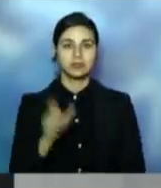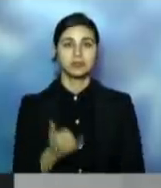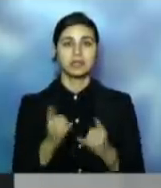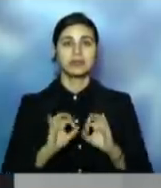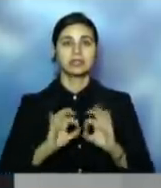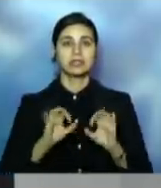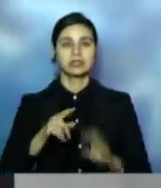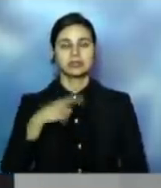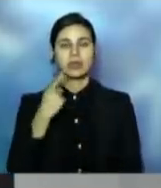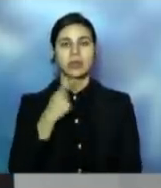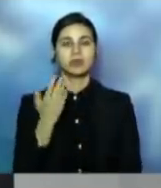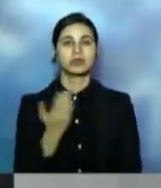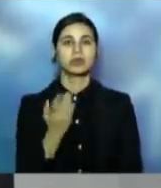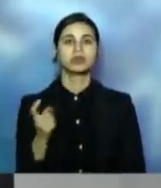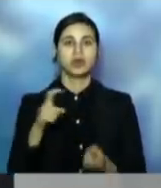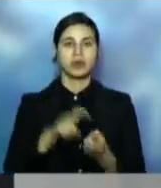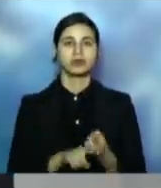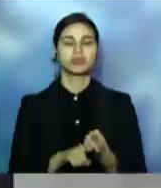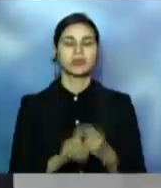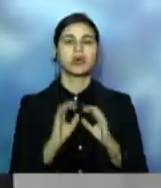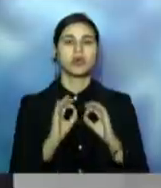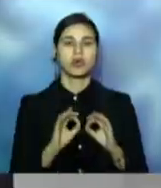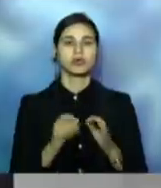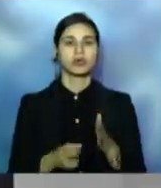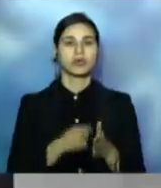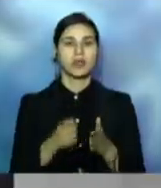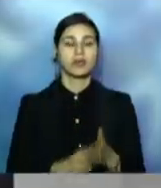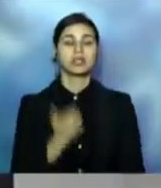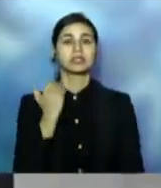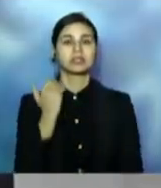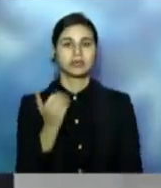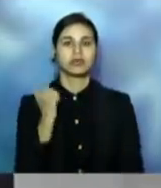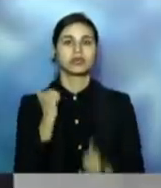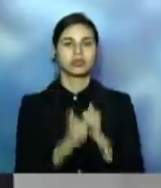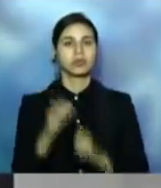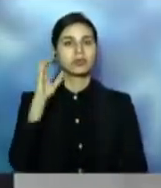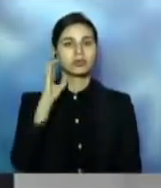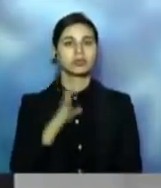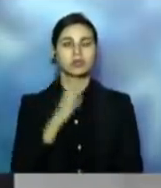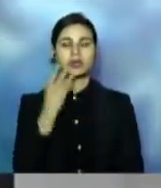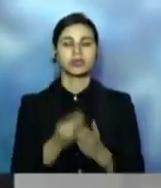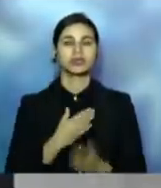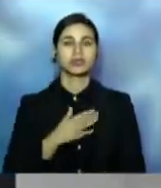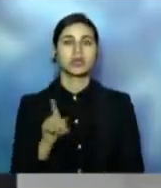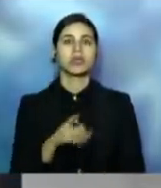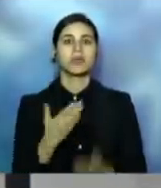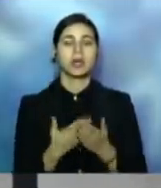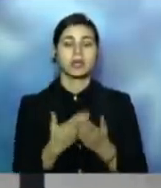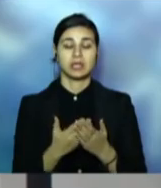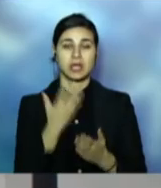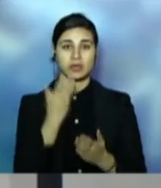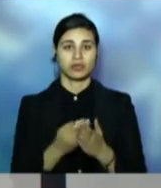საუბარს, რომელიც უკავშირდება კონკრეტულ კვლევას. თქვენ არაერთხელ მოგისმენიათ ჩვენგან, რომ მაგალითად თუ